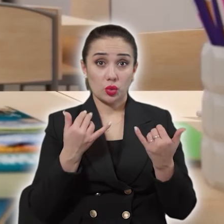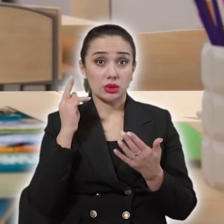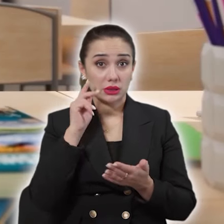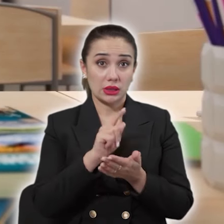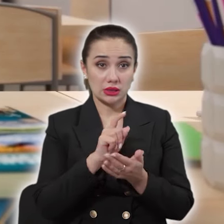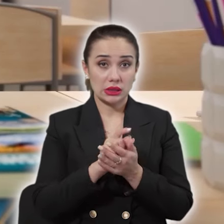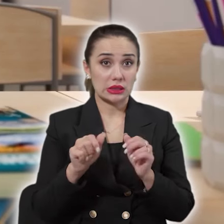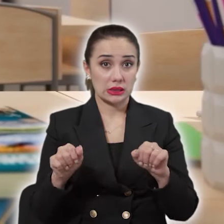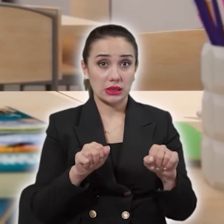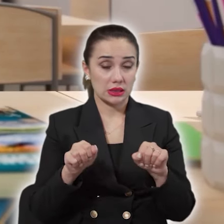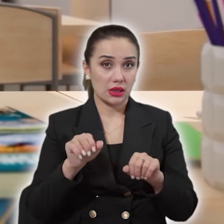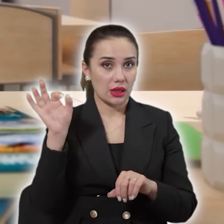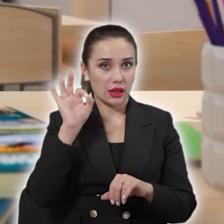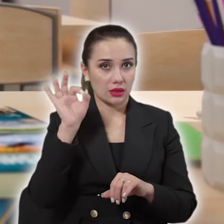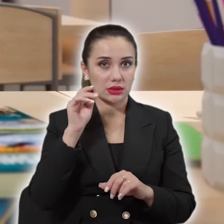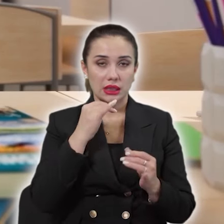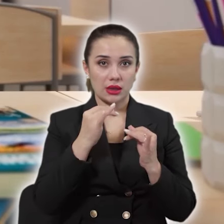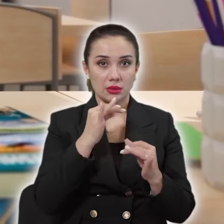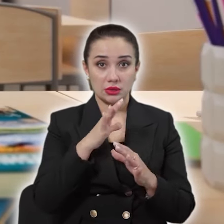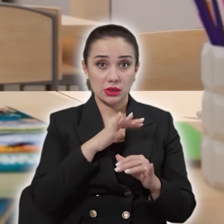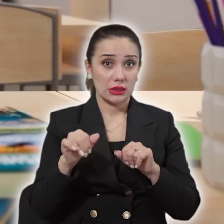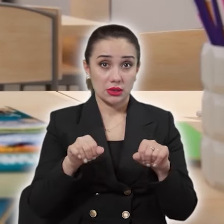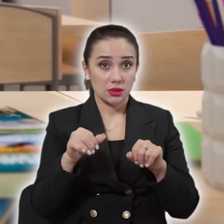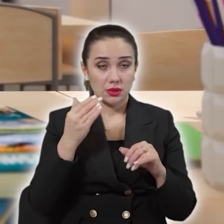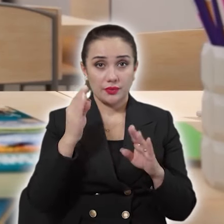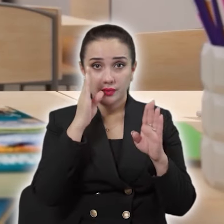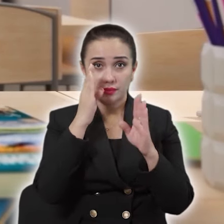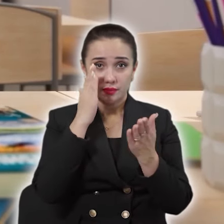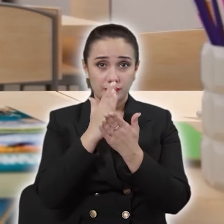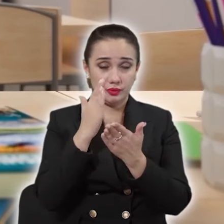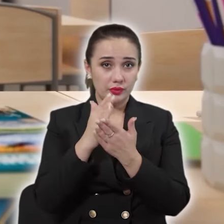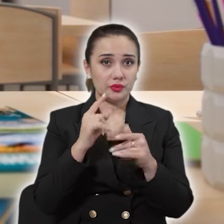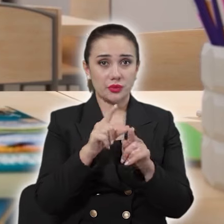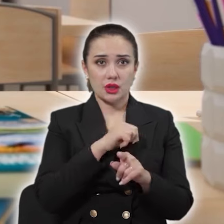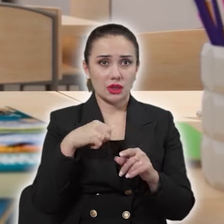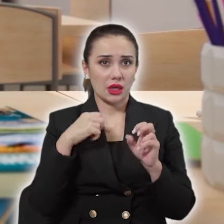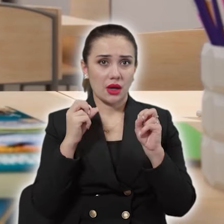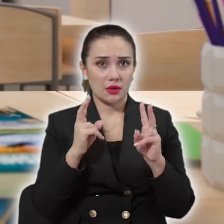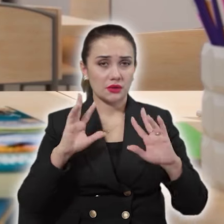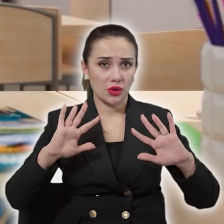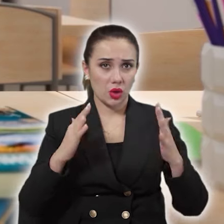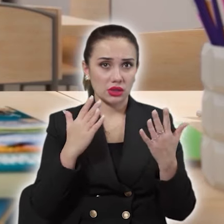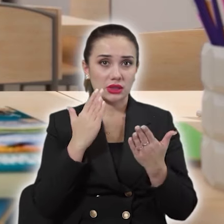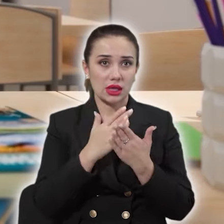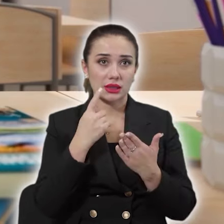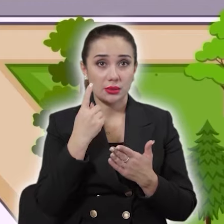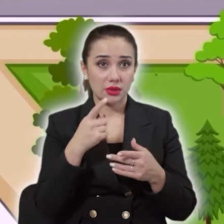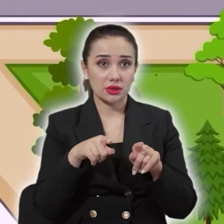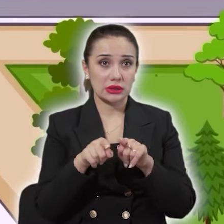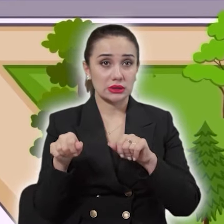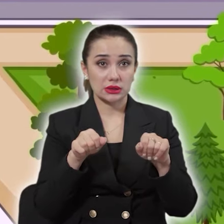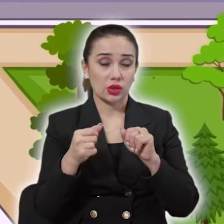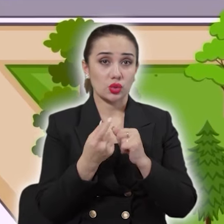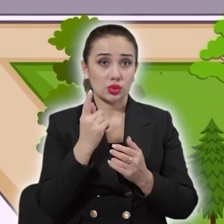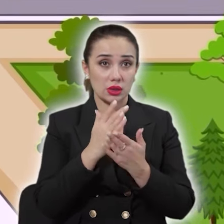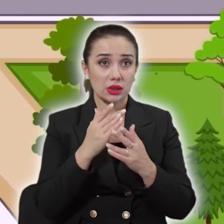Bugun biz darsda zilzilalar haqida gaplashdik. Zilzila tabiatda sodir bo'ladigan eng xavfli hodisalardan biri ekan.